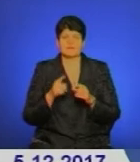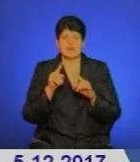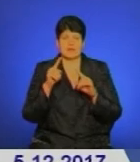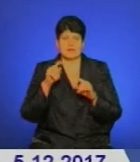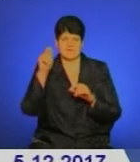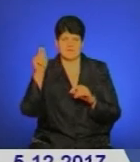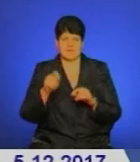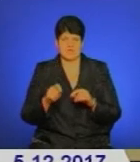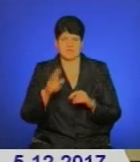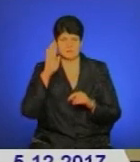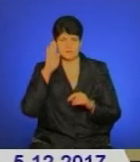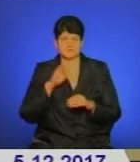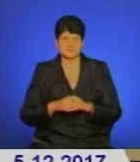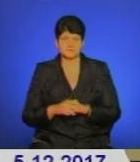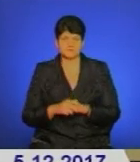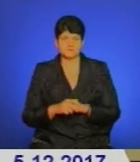у сюжеті.